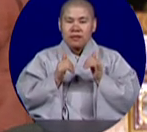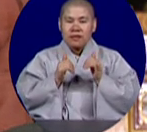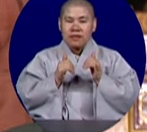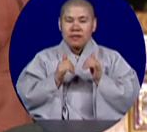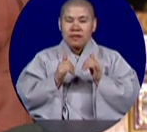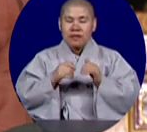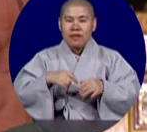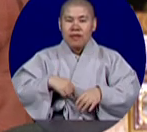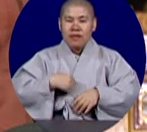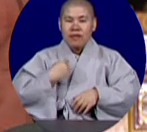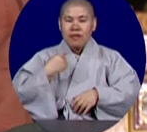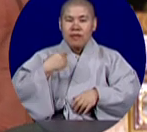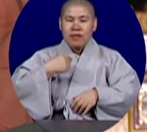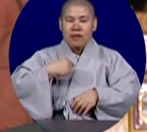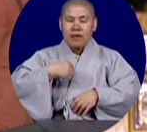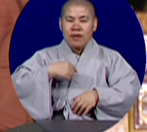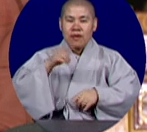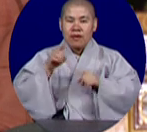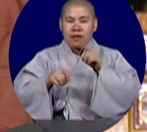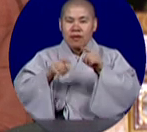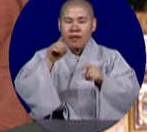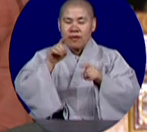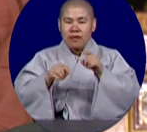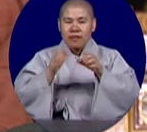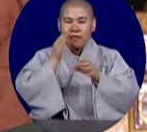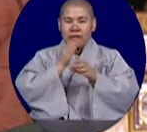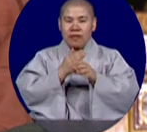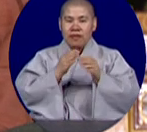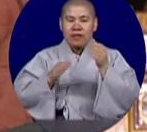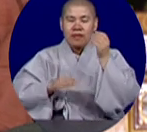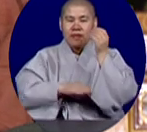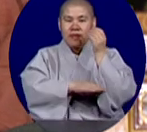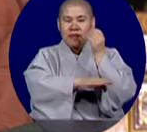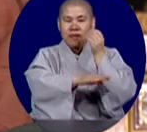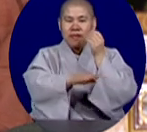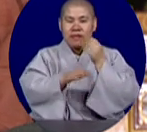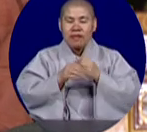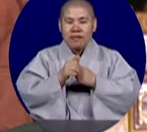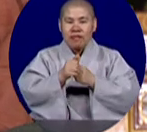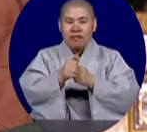이렇게 혼자 지나가다 보니까 그림자가 따라와요.